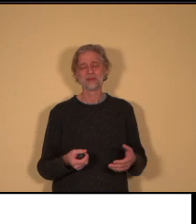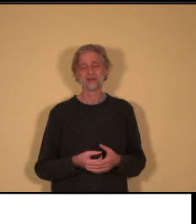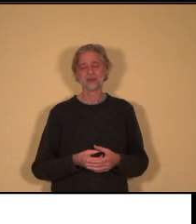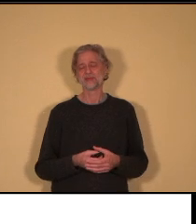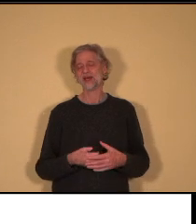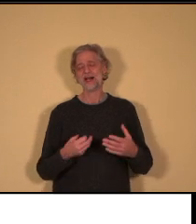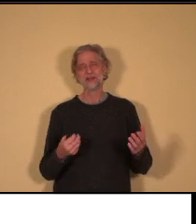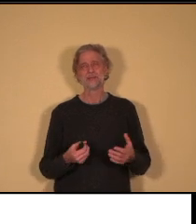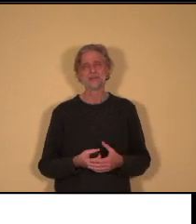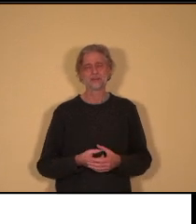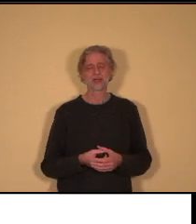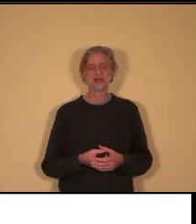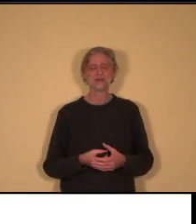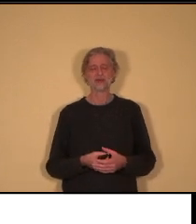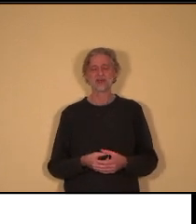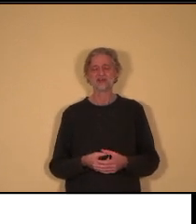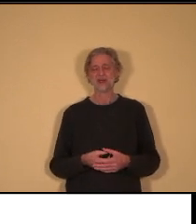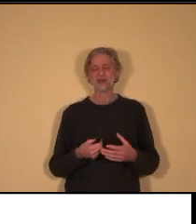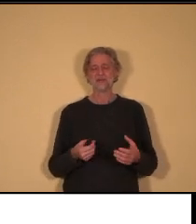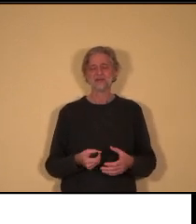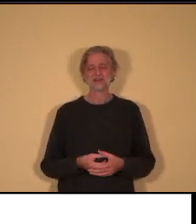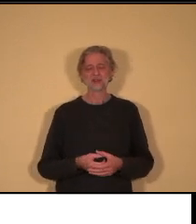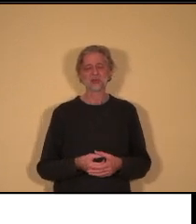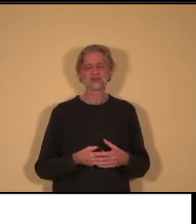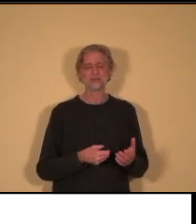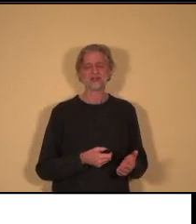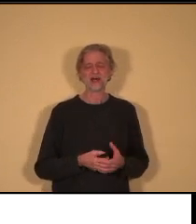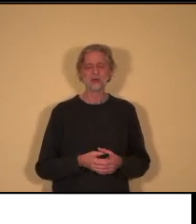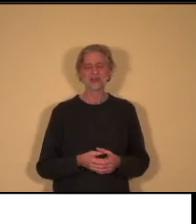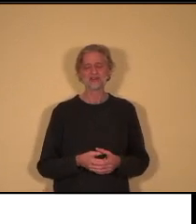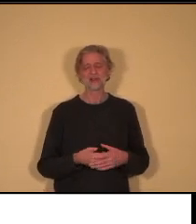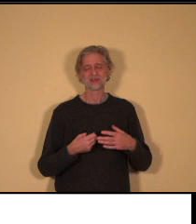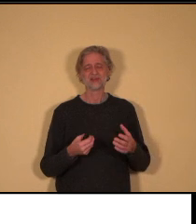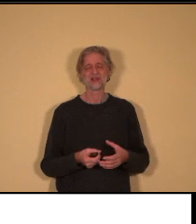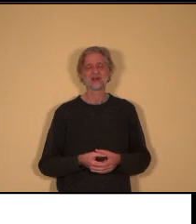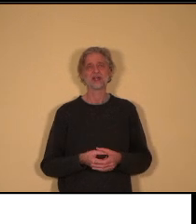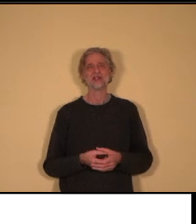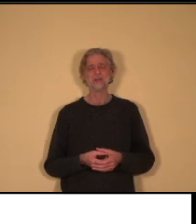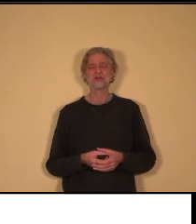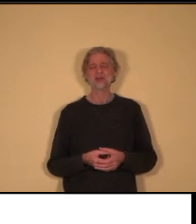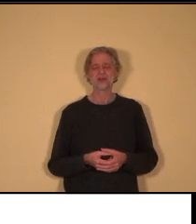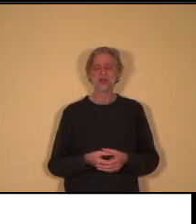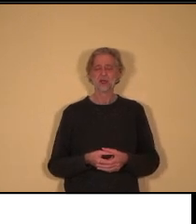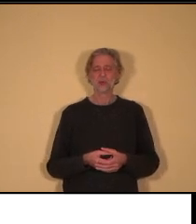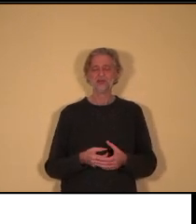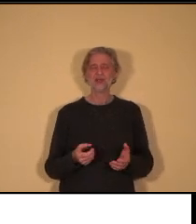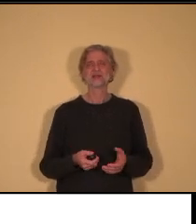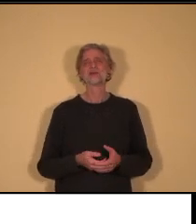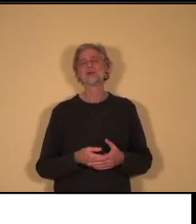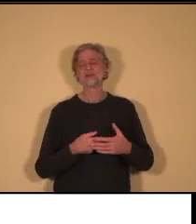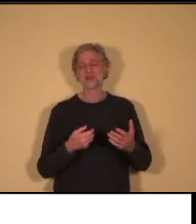einem sehr alten, bekannten Prozess mit Wasserstoff zu Methan umsetzen, das nennt sich den Sabatier-Prozess. Und